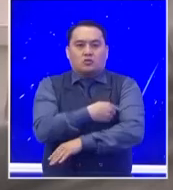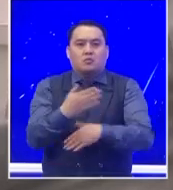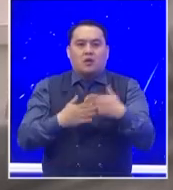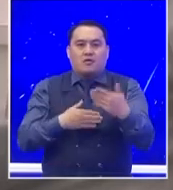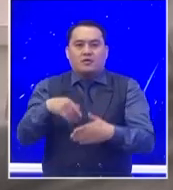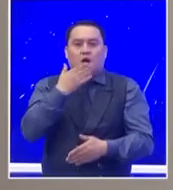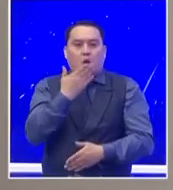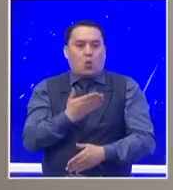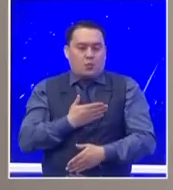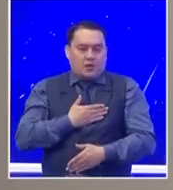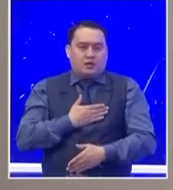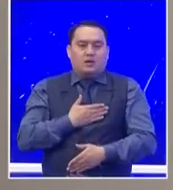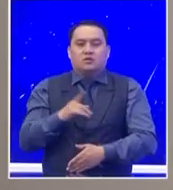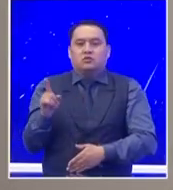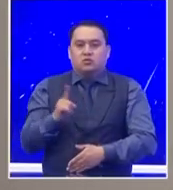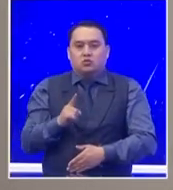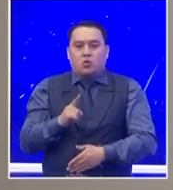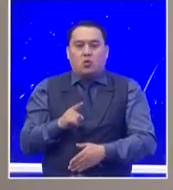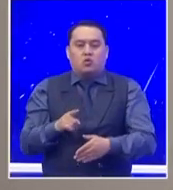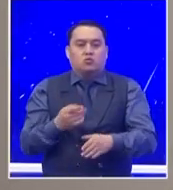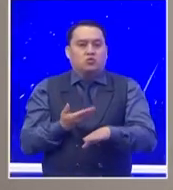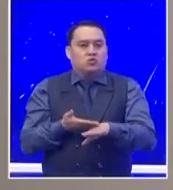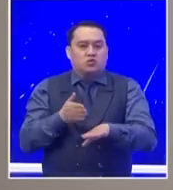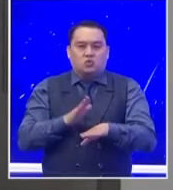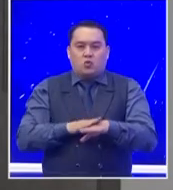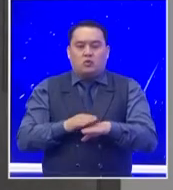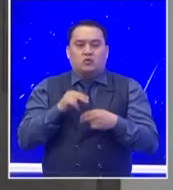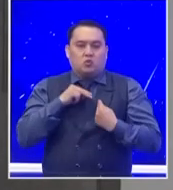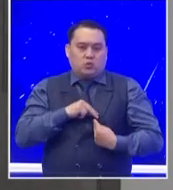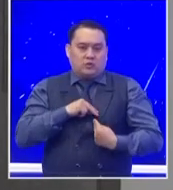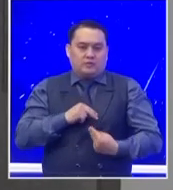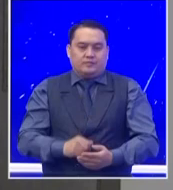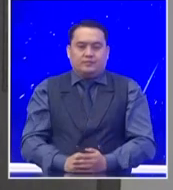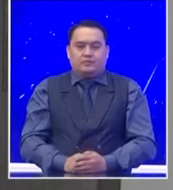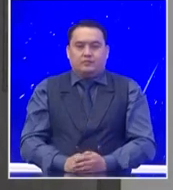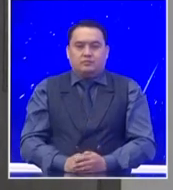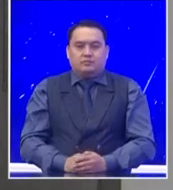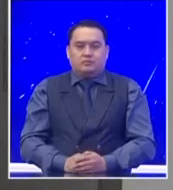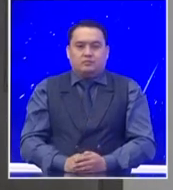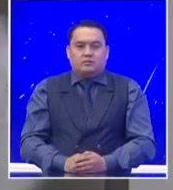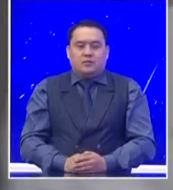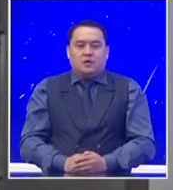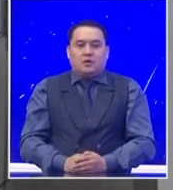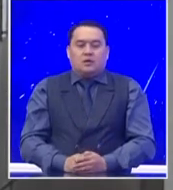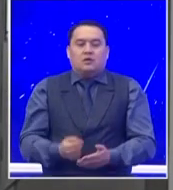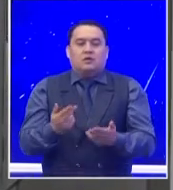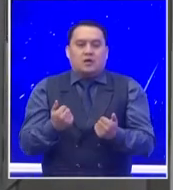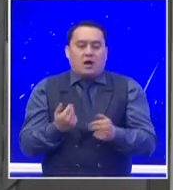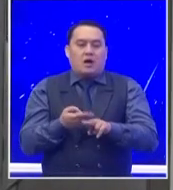профессию она очень любит, хотя и отмечает, что это далеко не легкий труд. Естественно, профессия акушер-гинеколога очень